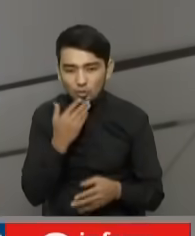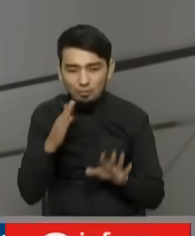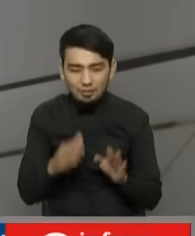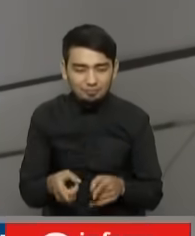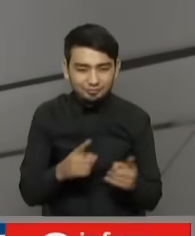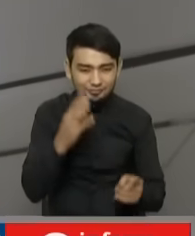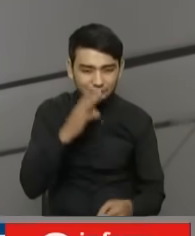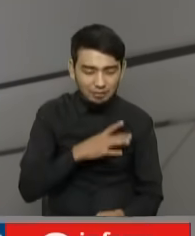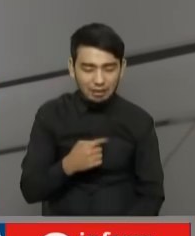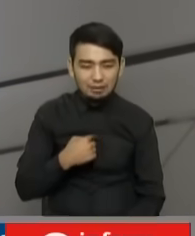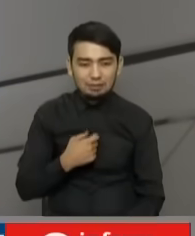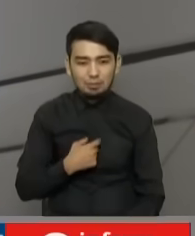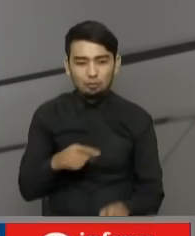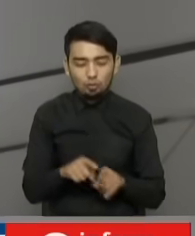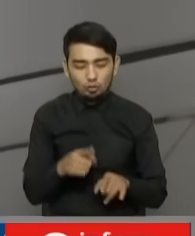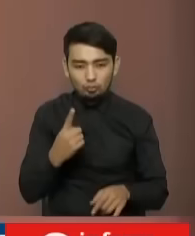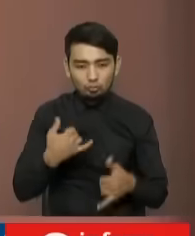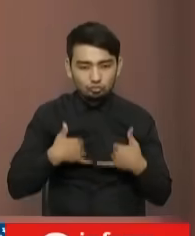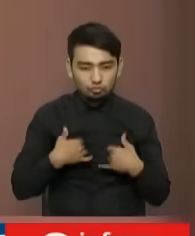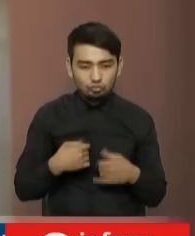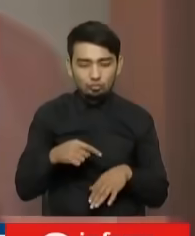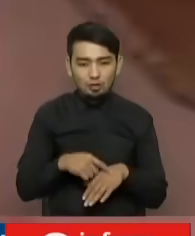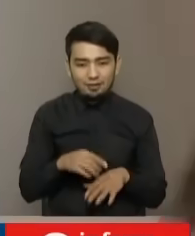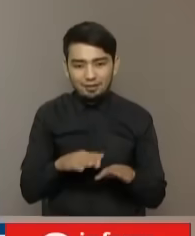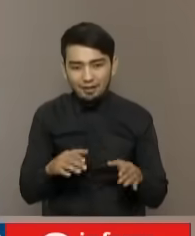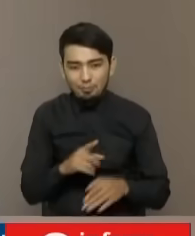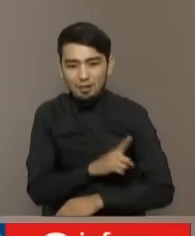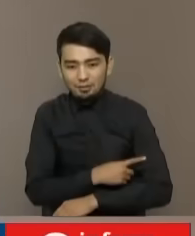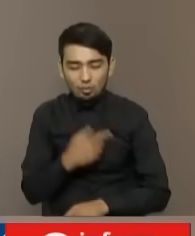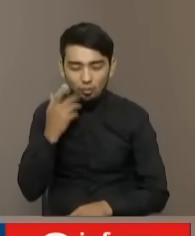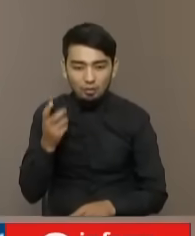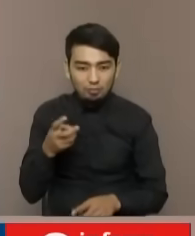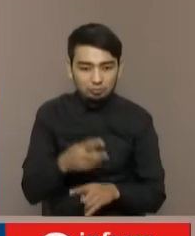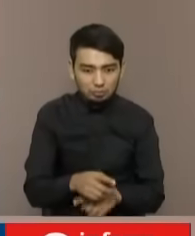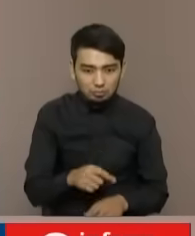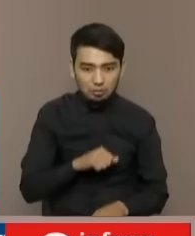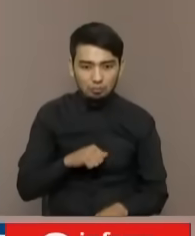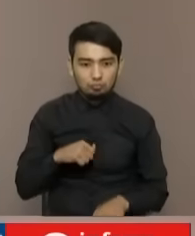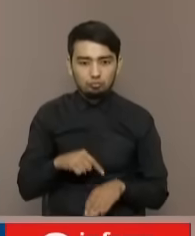жүріп, өзіне де естіген бір мұғалімнің жағдайы балалар ауруханасына келгенде қиындап кеткен.